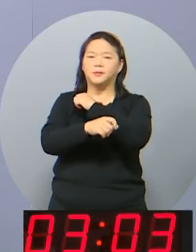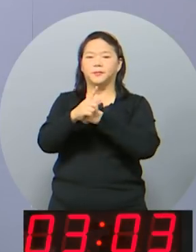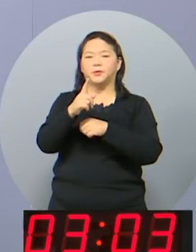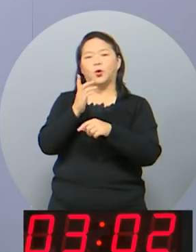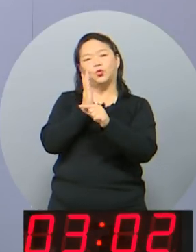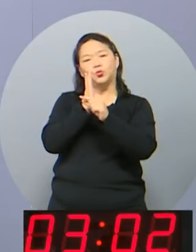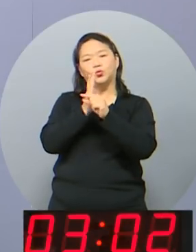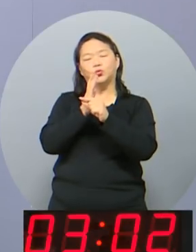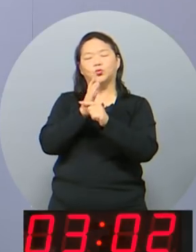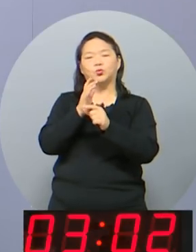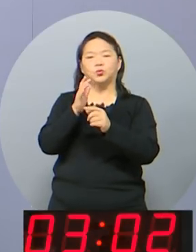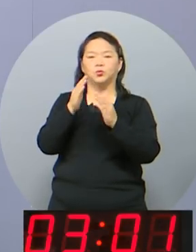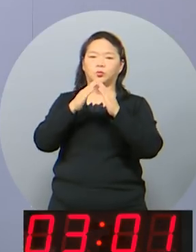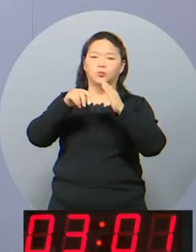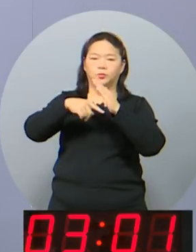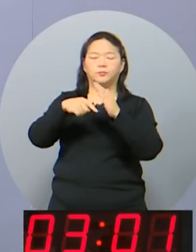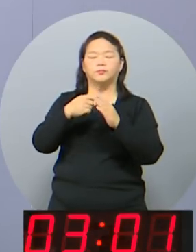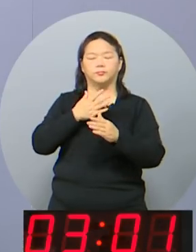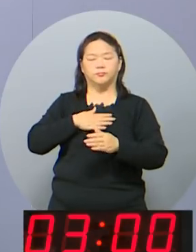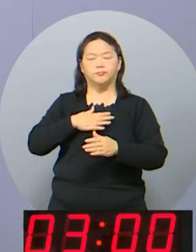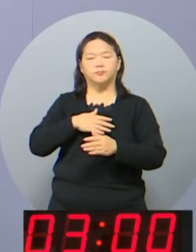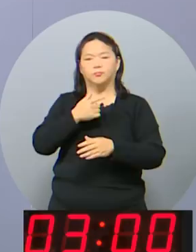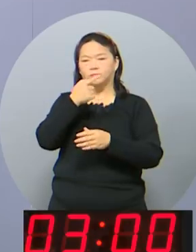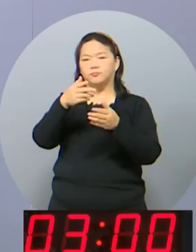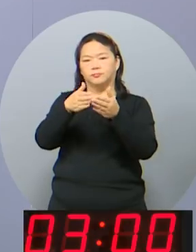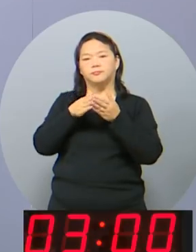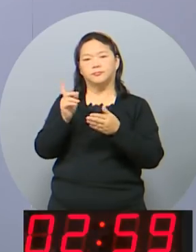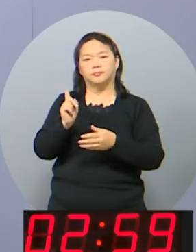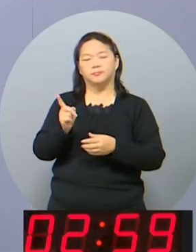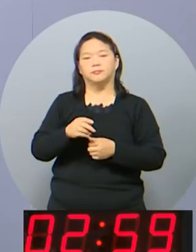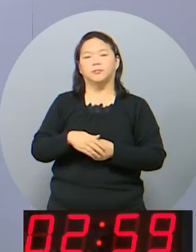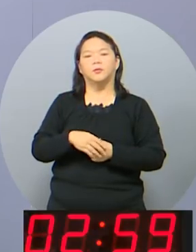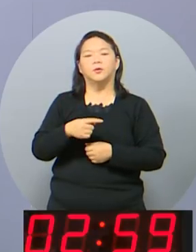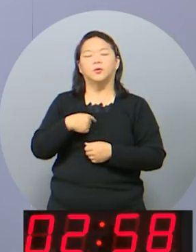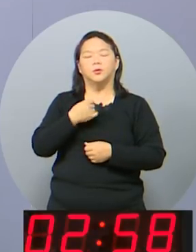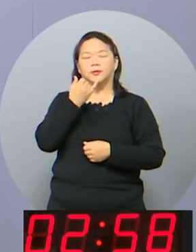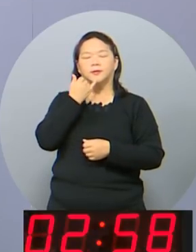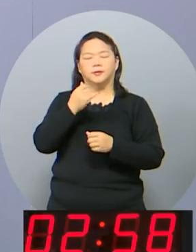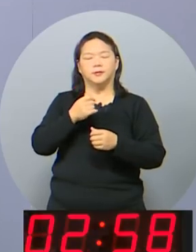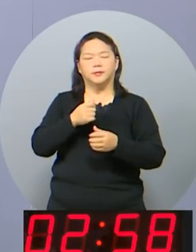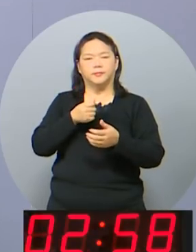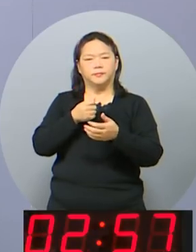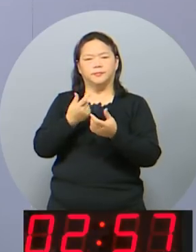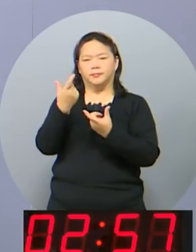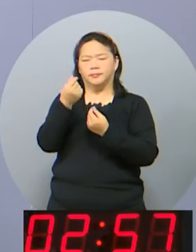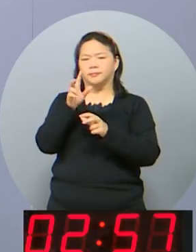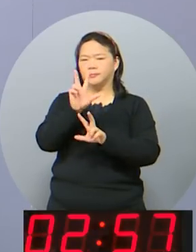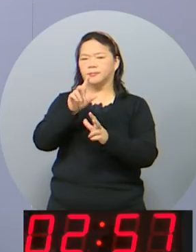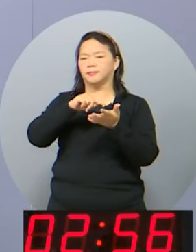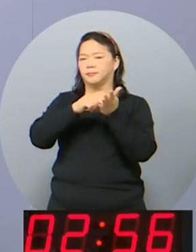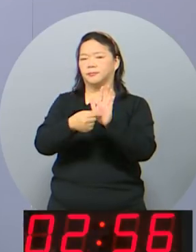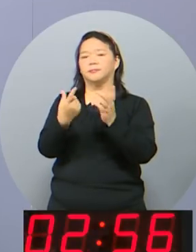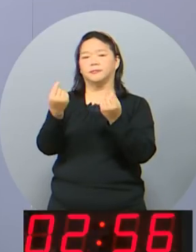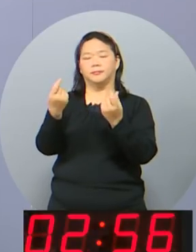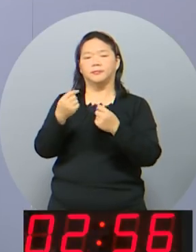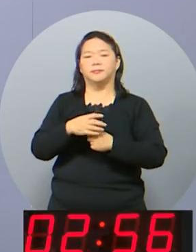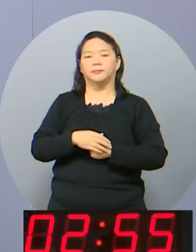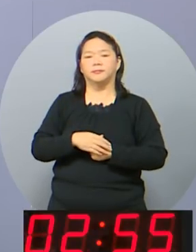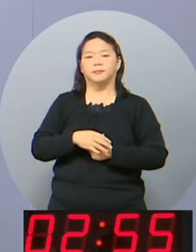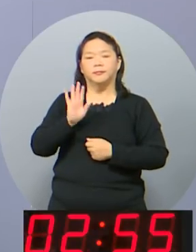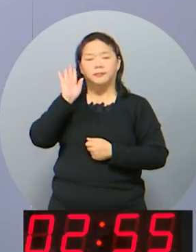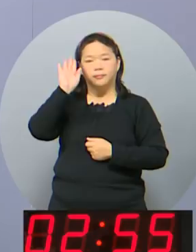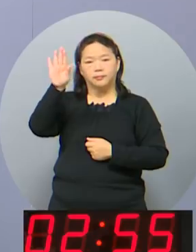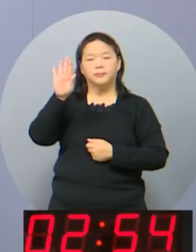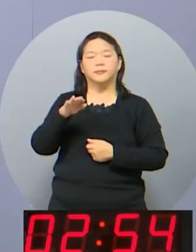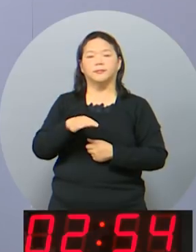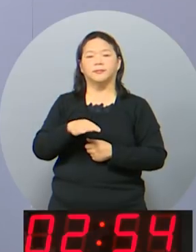解基层家庭的需求，所以呢，我可以忠实反映基层民众的心声。所以未来在